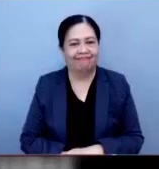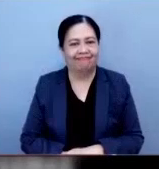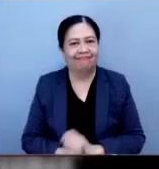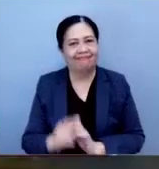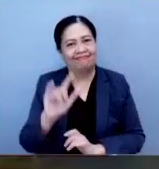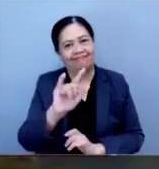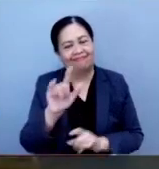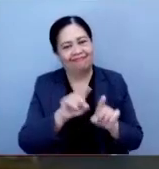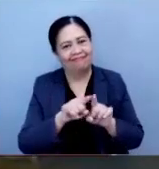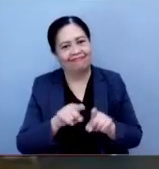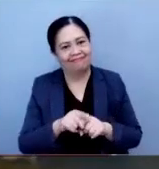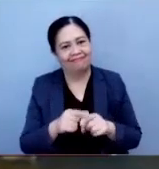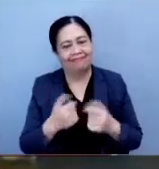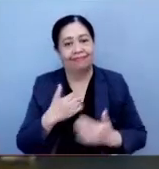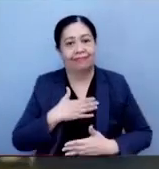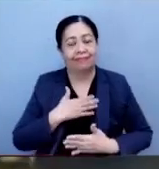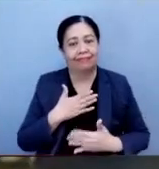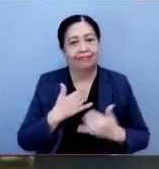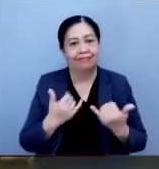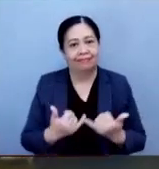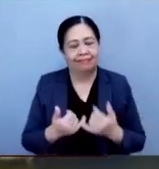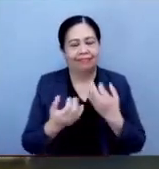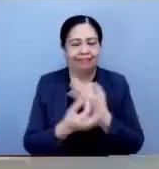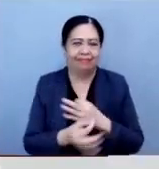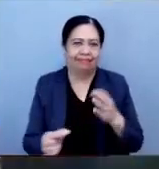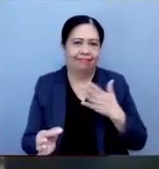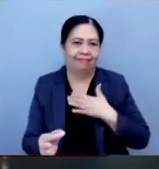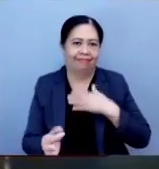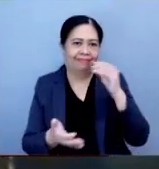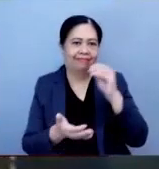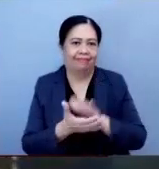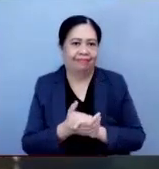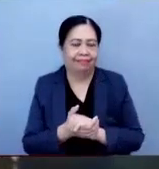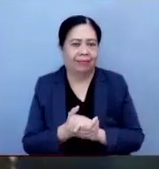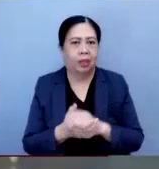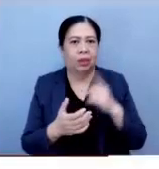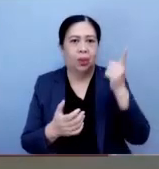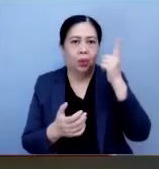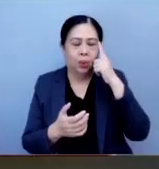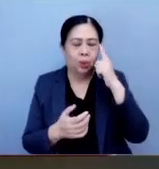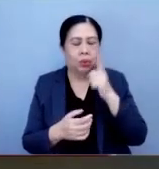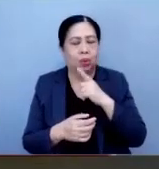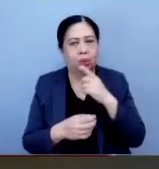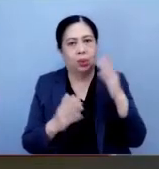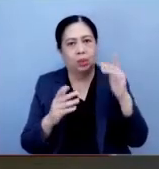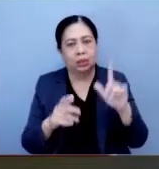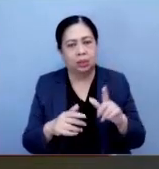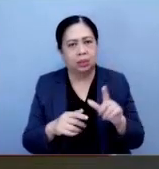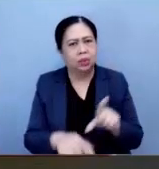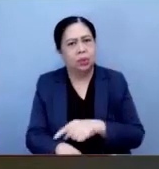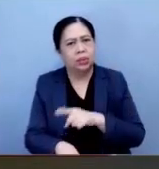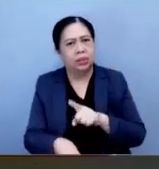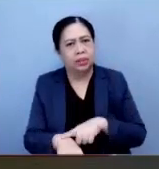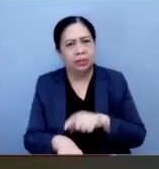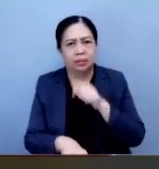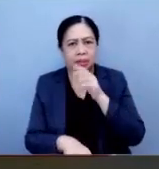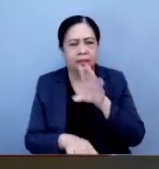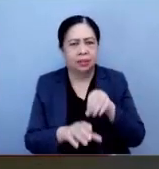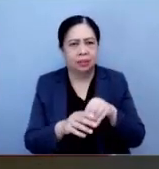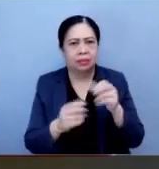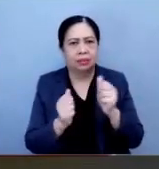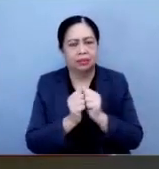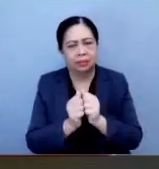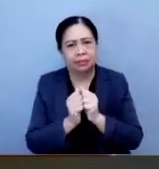love you too. Masaya-masaya po ako kasi nakalaya na po yung asawa ko. Akala po namin wala na talaga. Matagal po namin siyang hindi nakakasama tuwing Pasko,